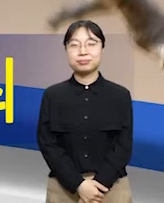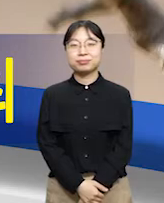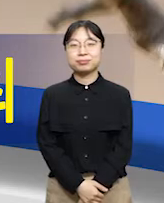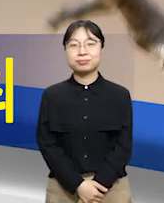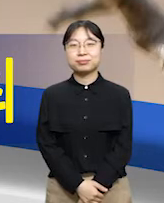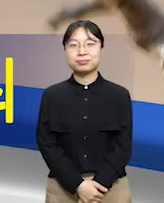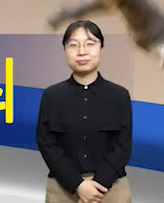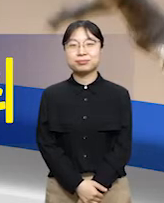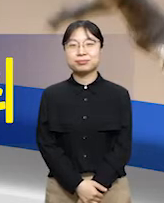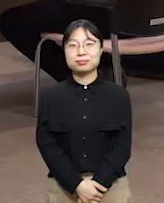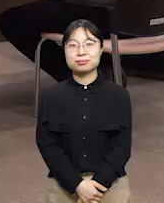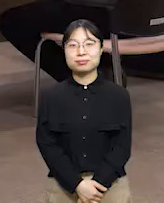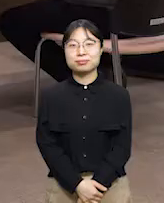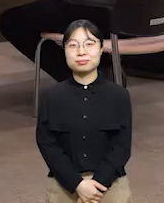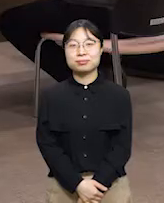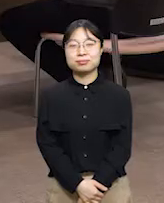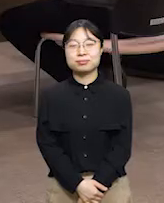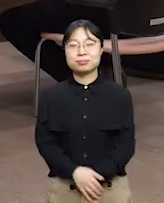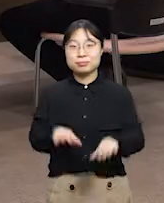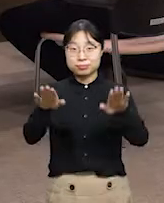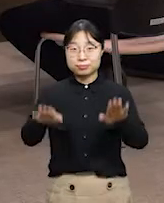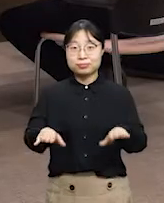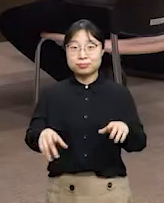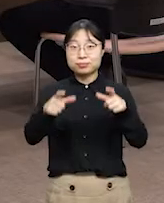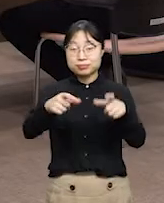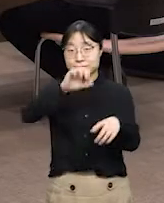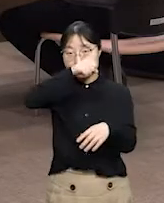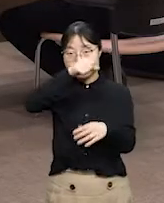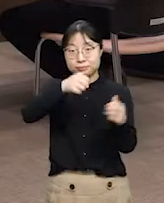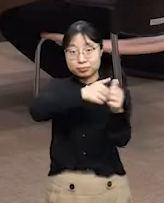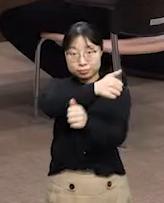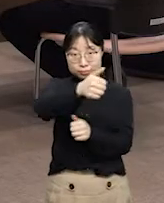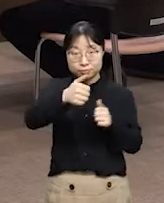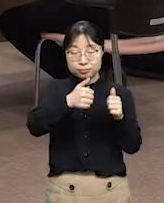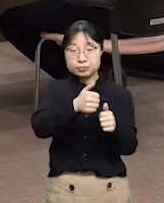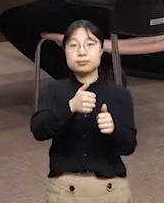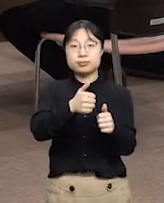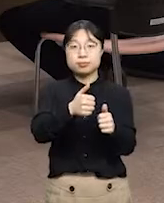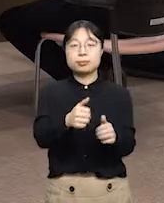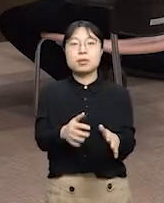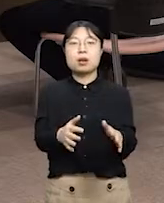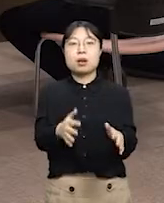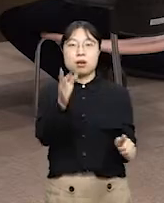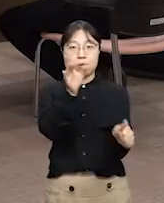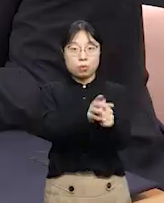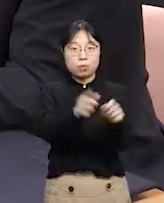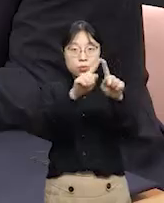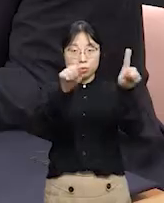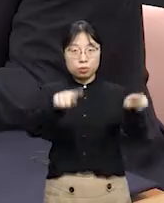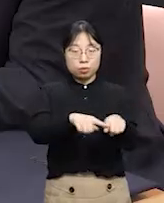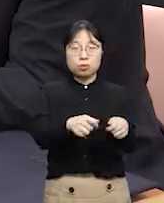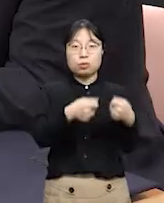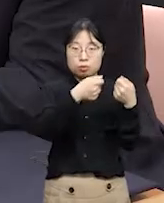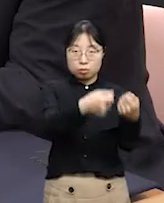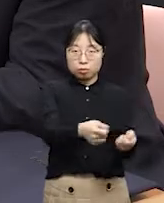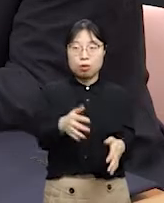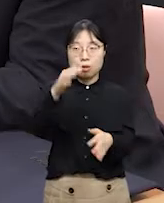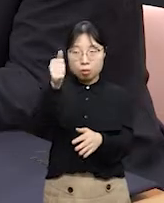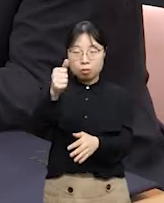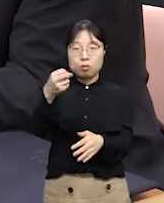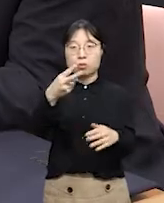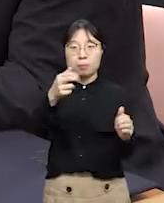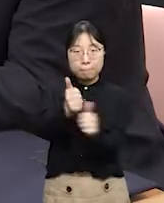예산위원회를 개최했습니다. 이번 주민참여 예산위원회는 위원 위촉장 수여, 위원장 부위원장